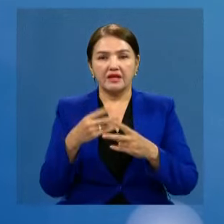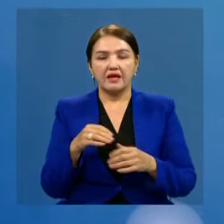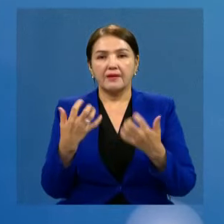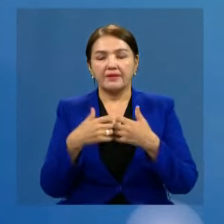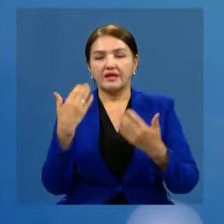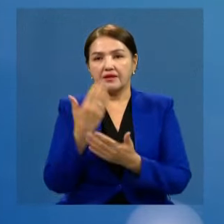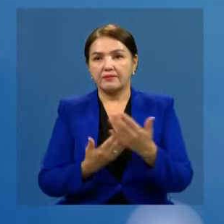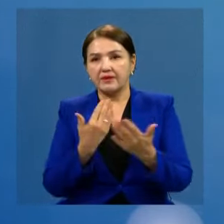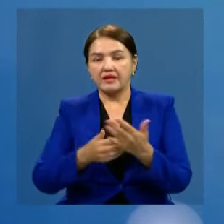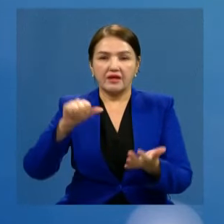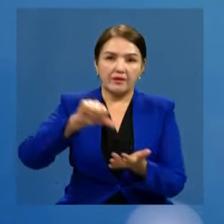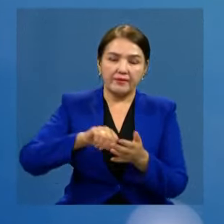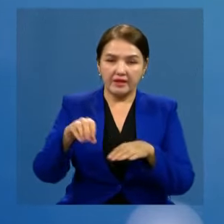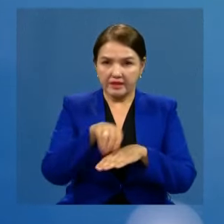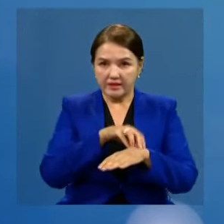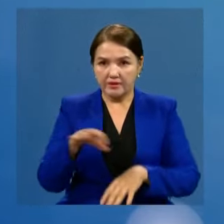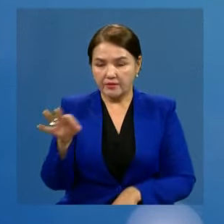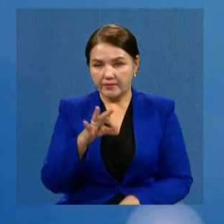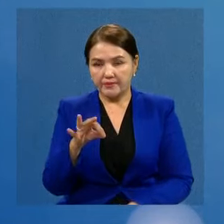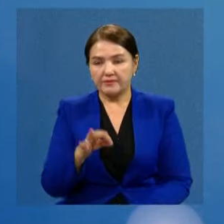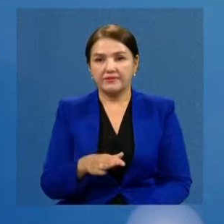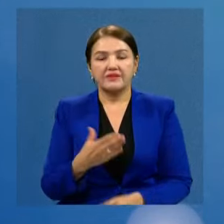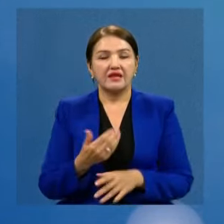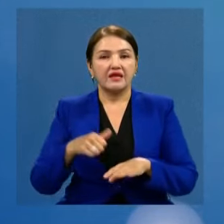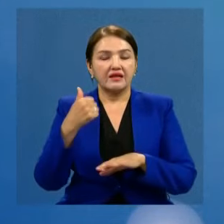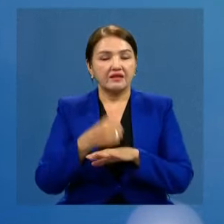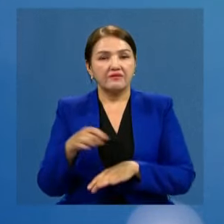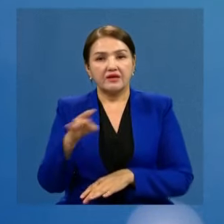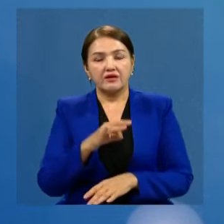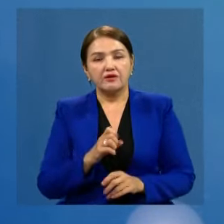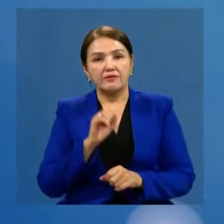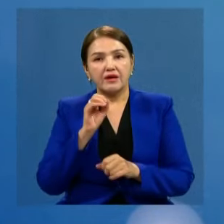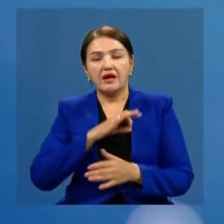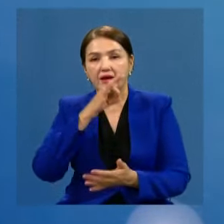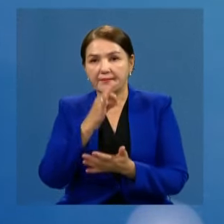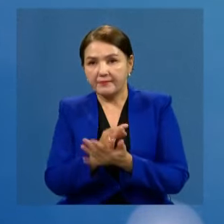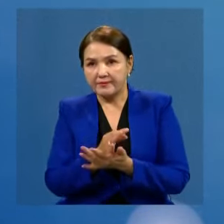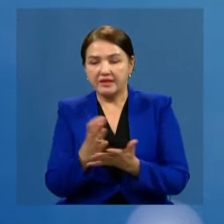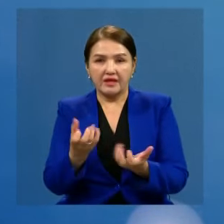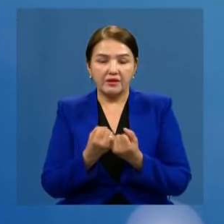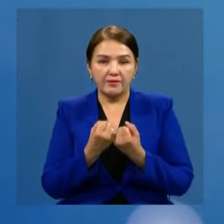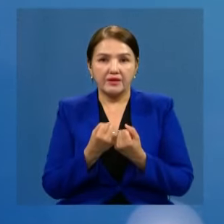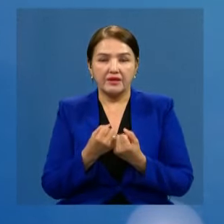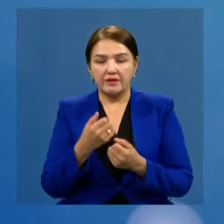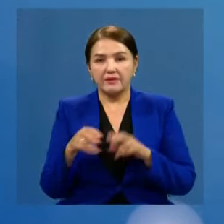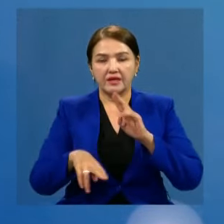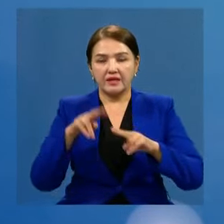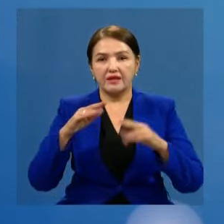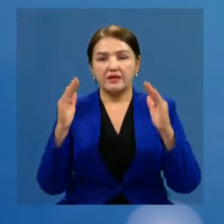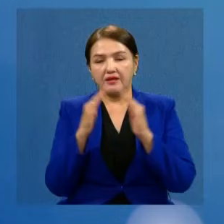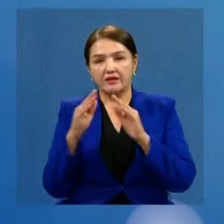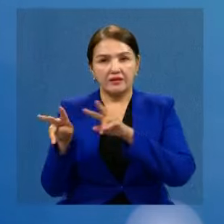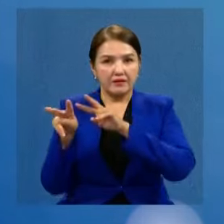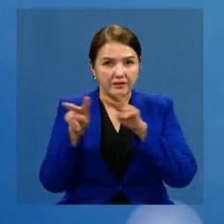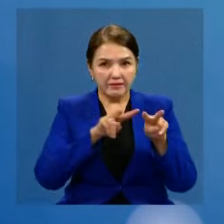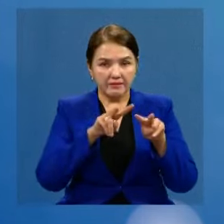аппаратного совещания с участием акима области Асхата Шахарова. Глава региона поручил ответственному ведомству взять ситуацию со строящимся жильем на